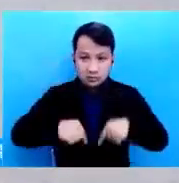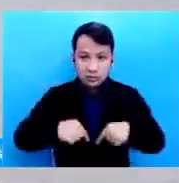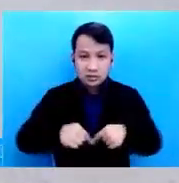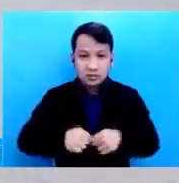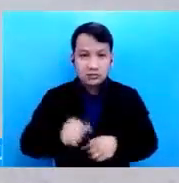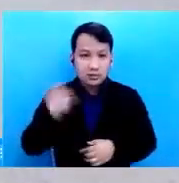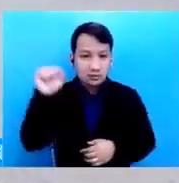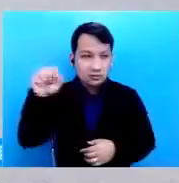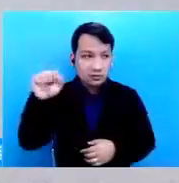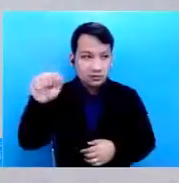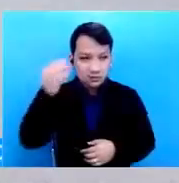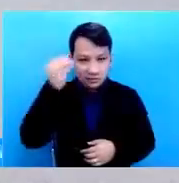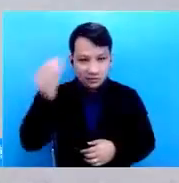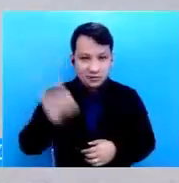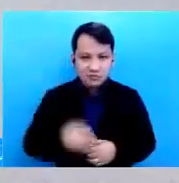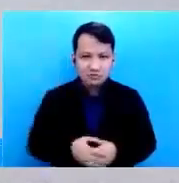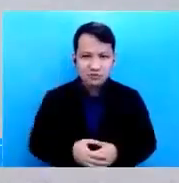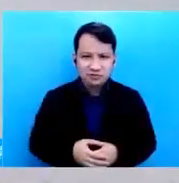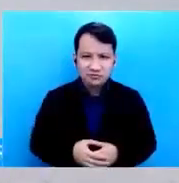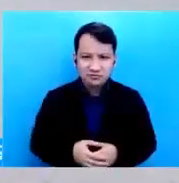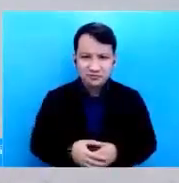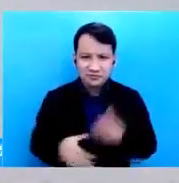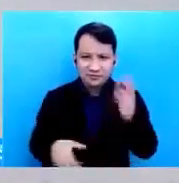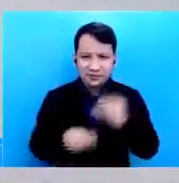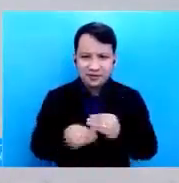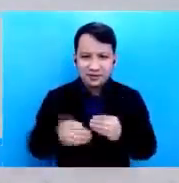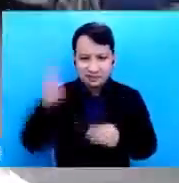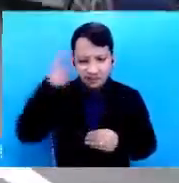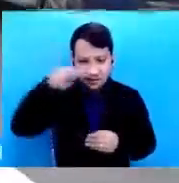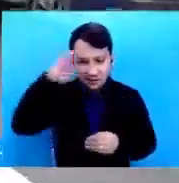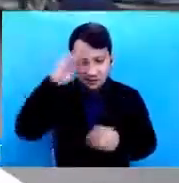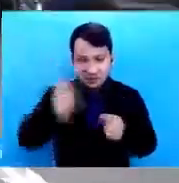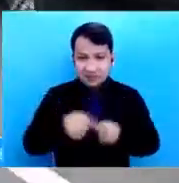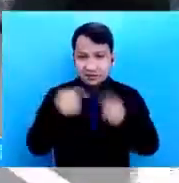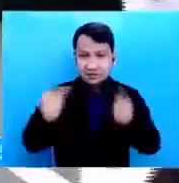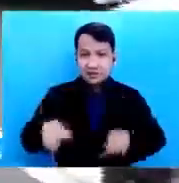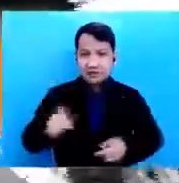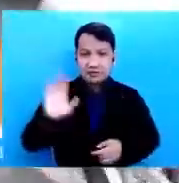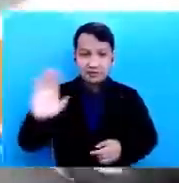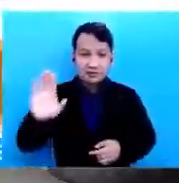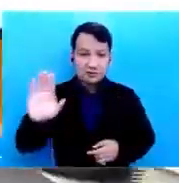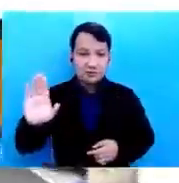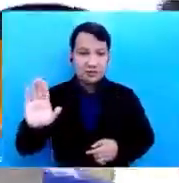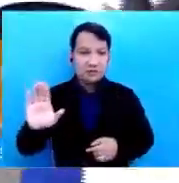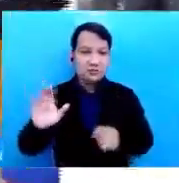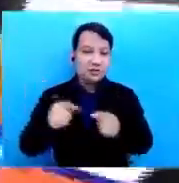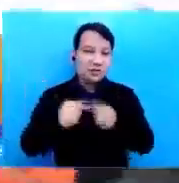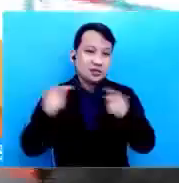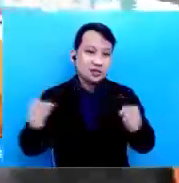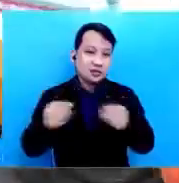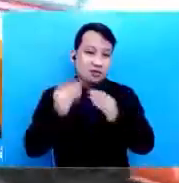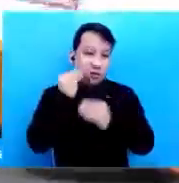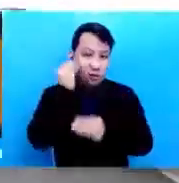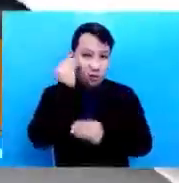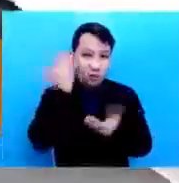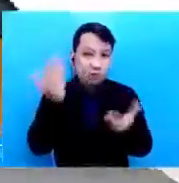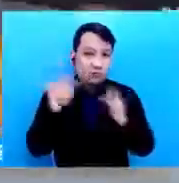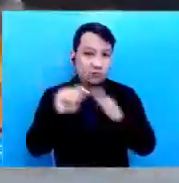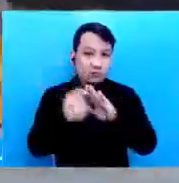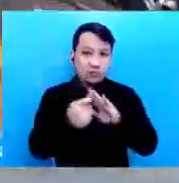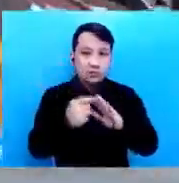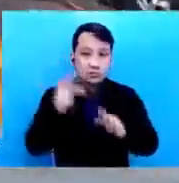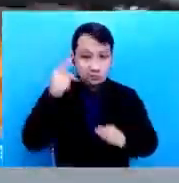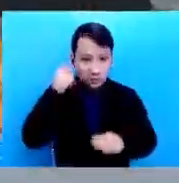siya ng mga taga Cavite. Yan ay kahit balwarte pa ito ng kanyang kalaban sa presidential race na si Senador Ping Lacson.